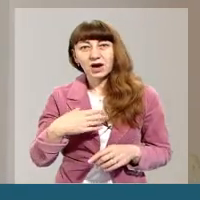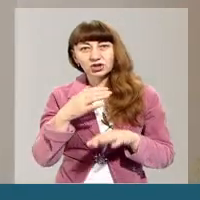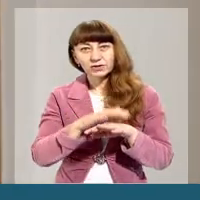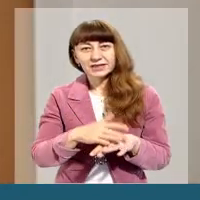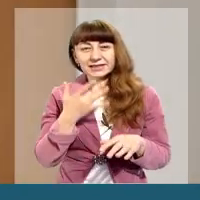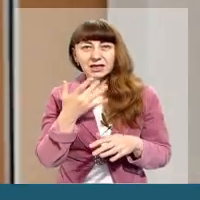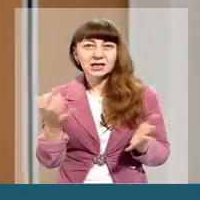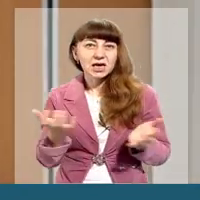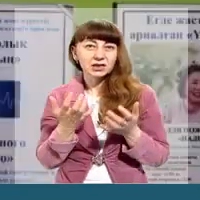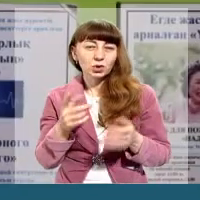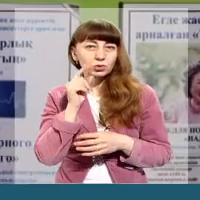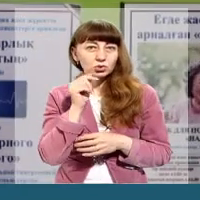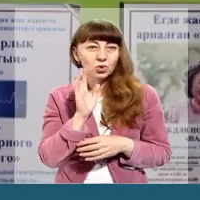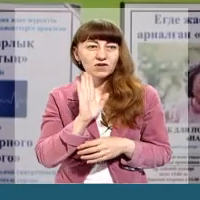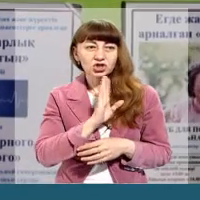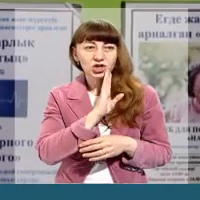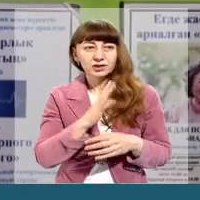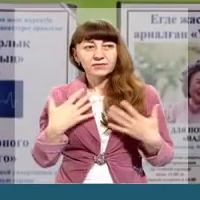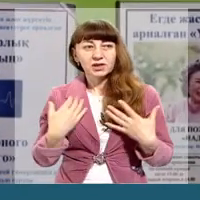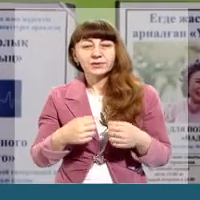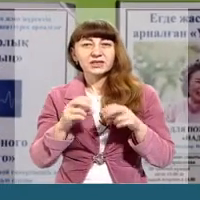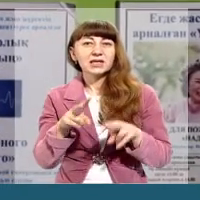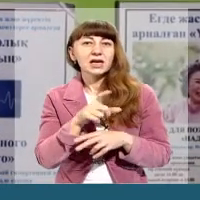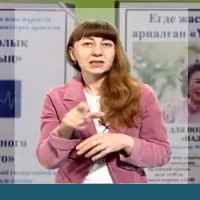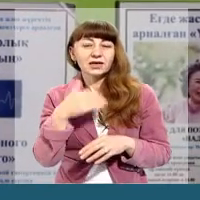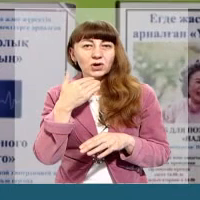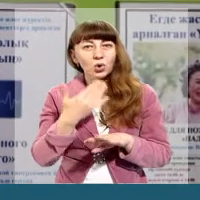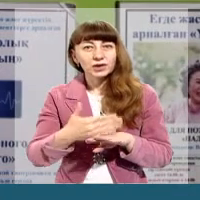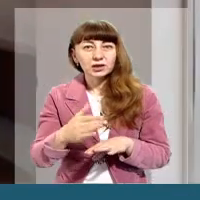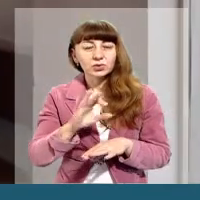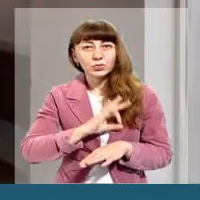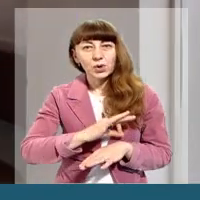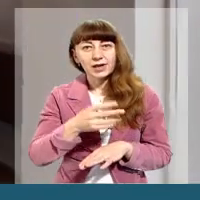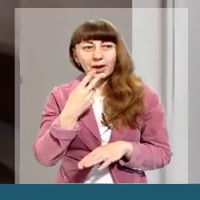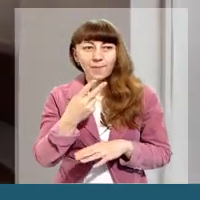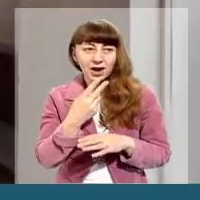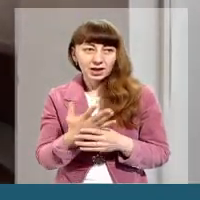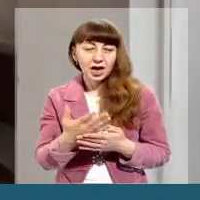сохранения мужского и женского здоровья специалисты также называют отказ от употребления